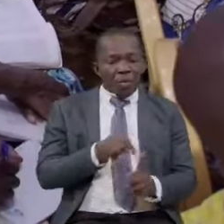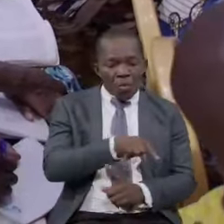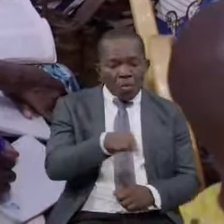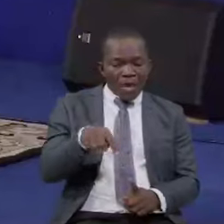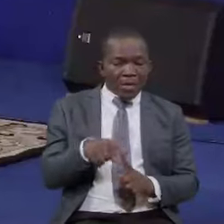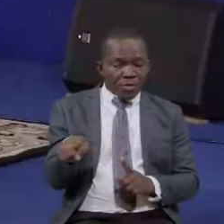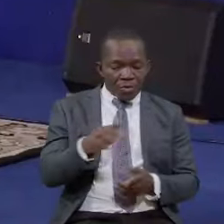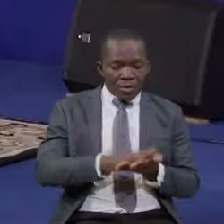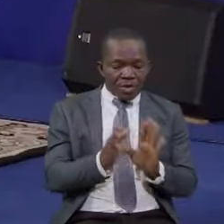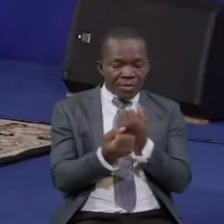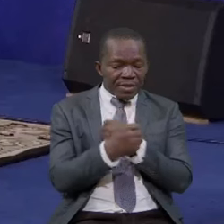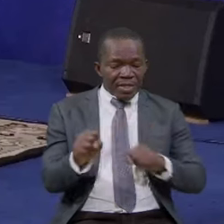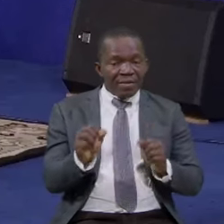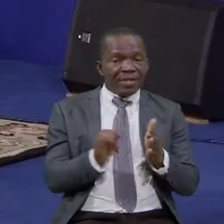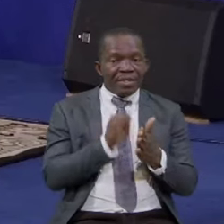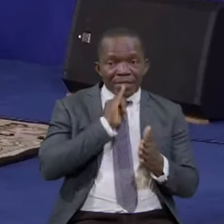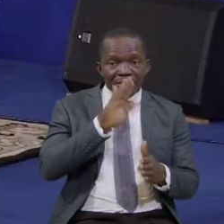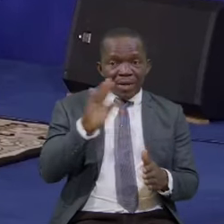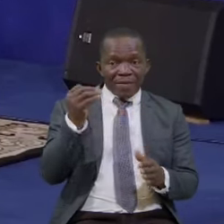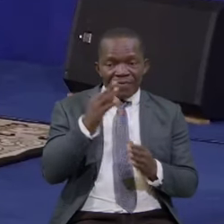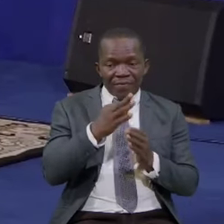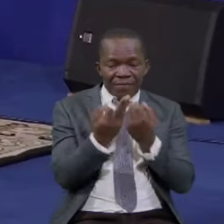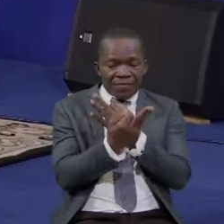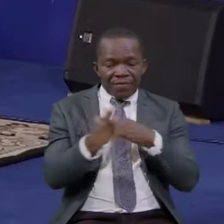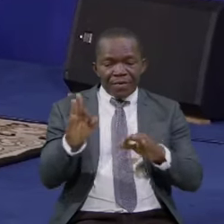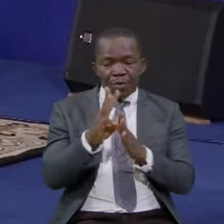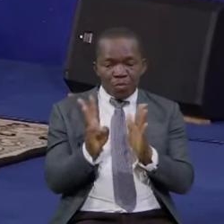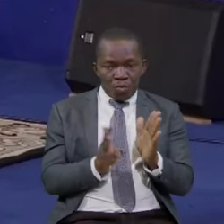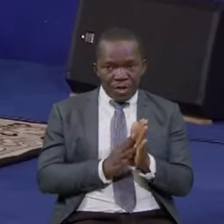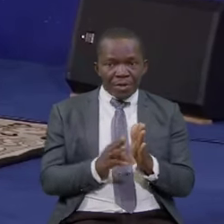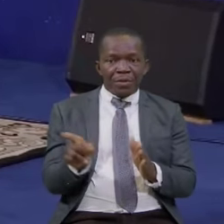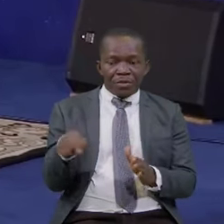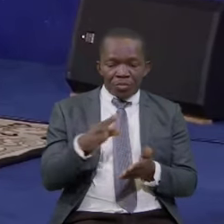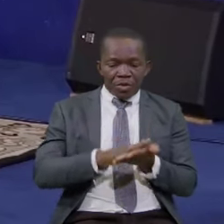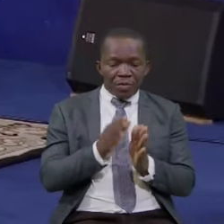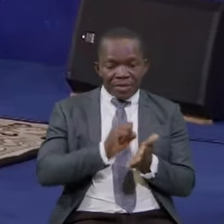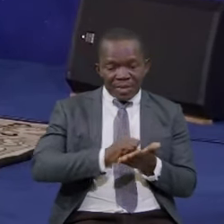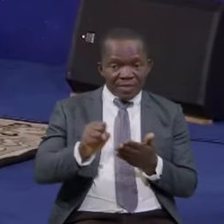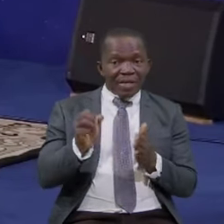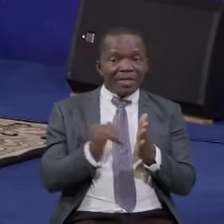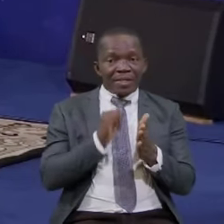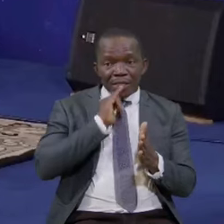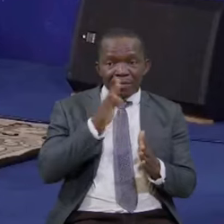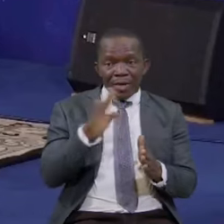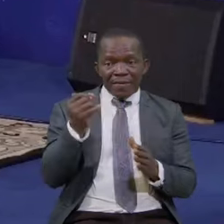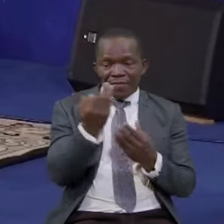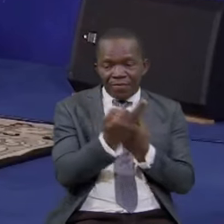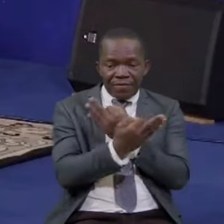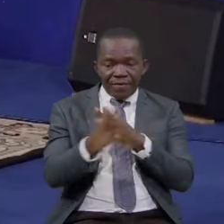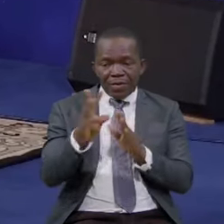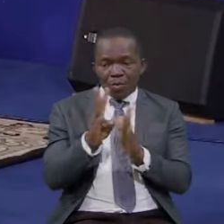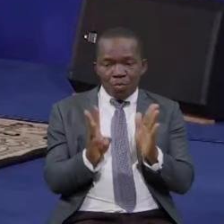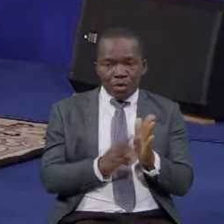sanctifié ta volonté impliquée tu deviens ministre ta volonté est impliquée et tu deviens le